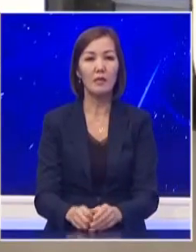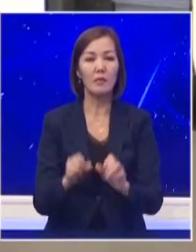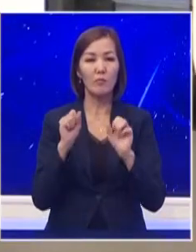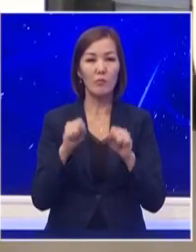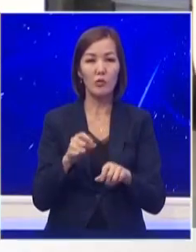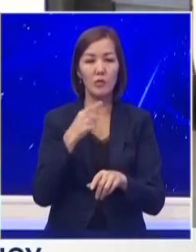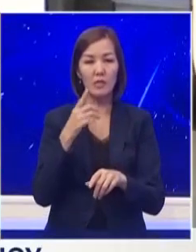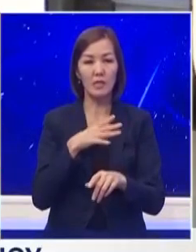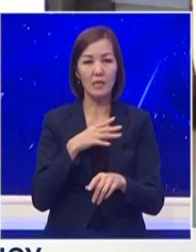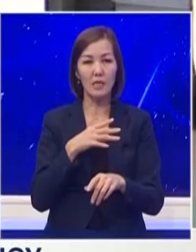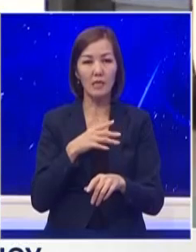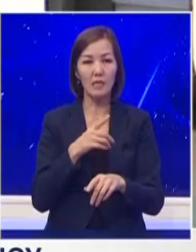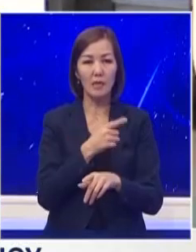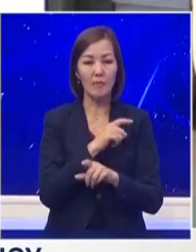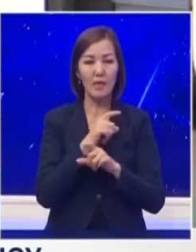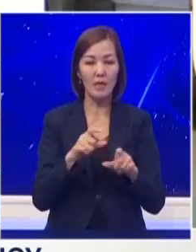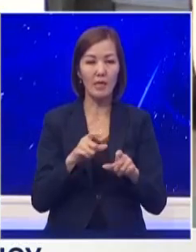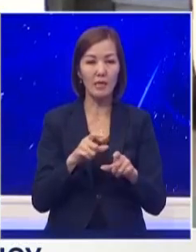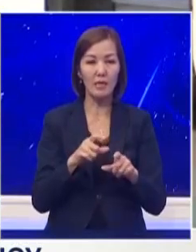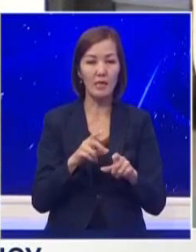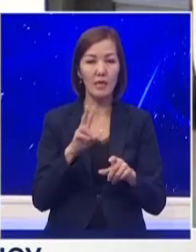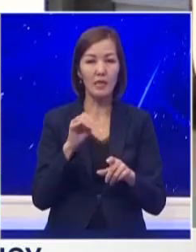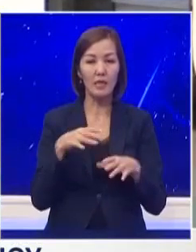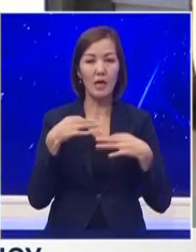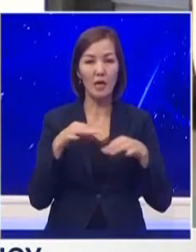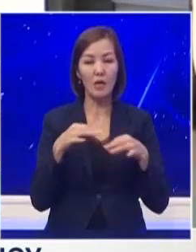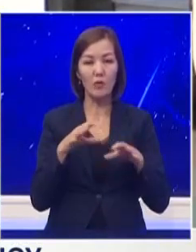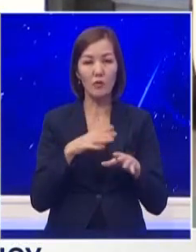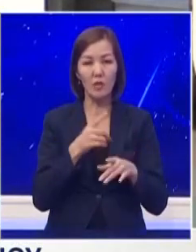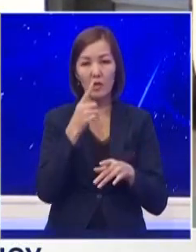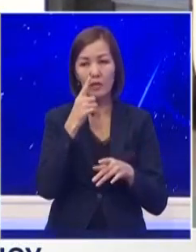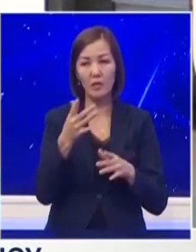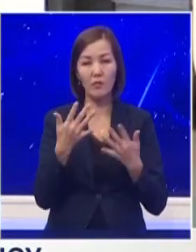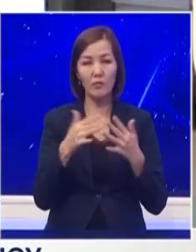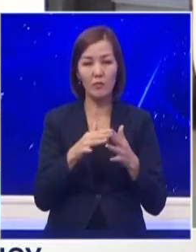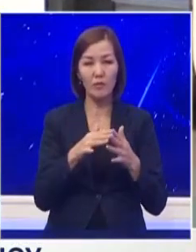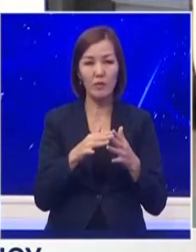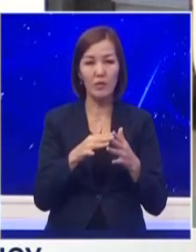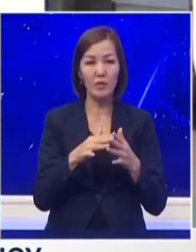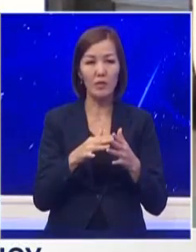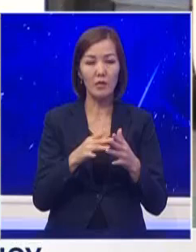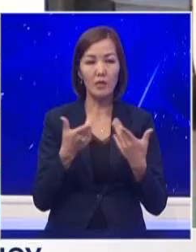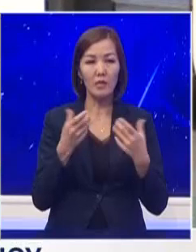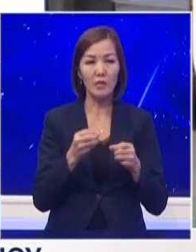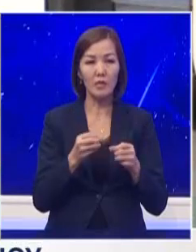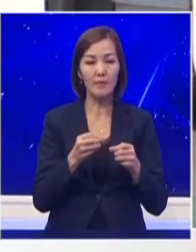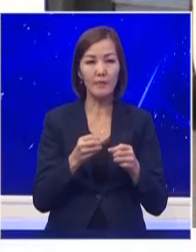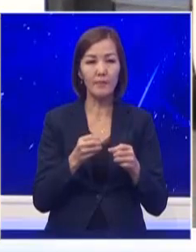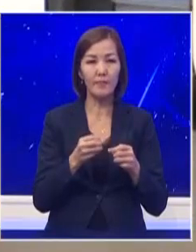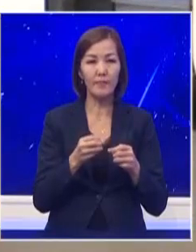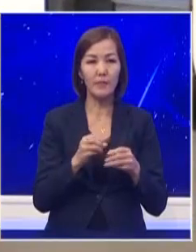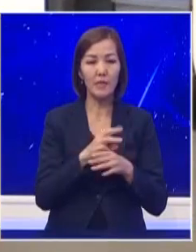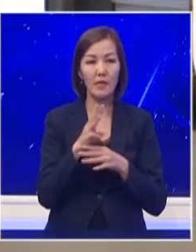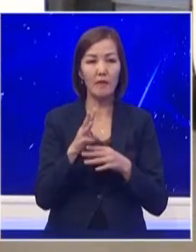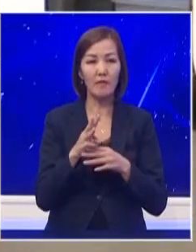это поликлиника на колесах для отдаленных сельских округов где для